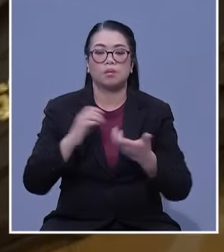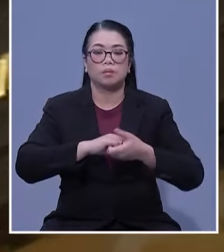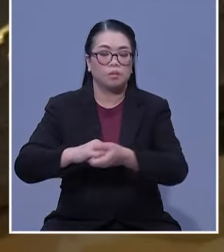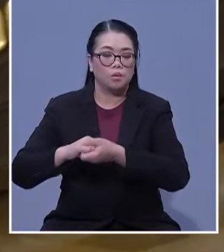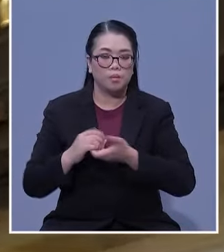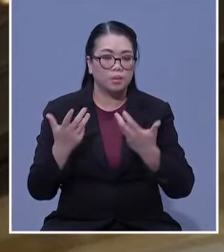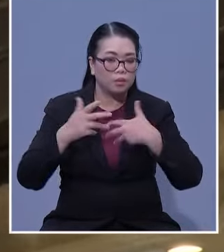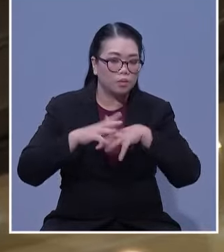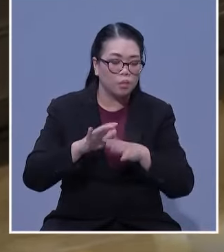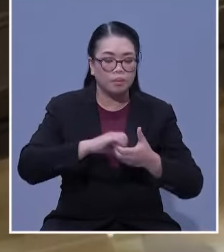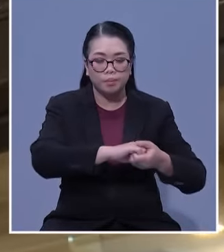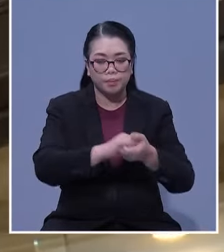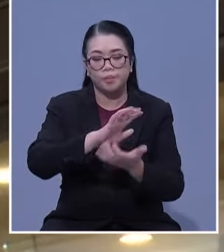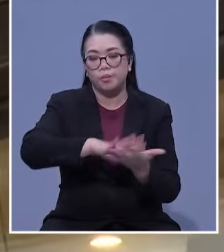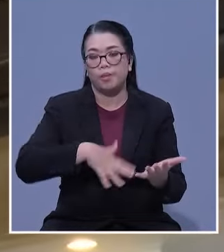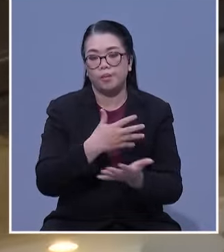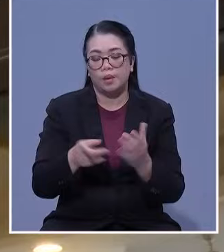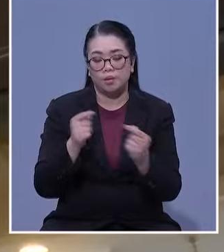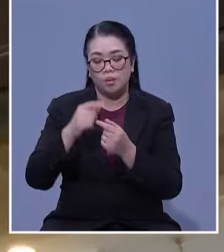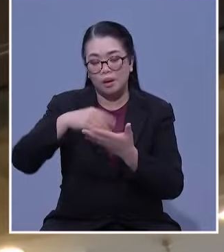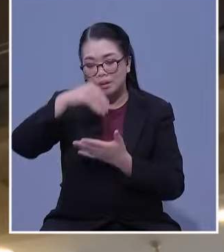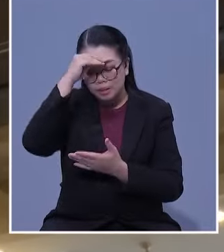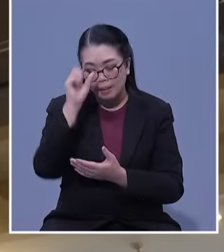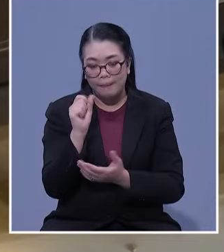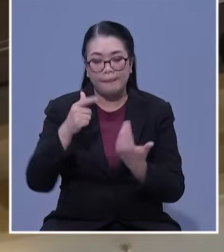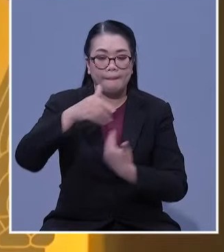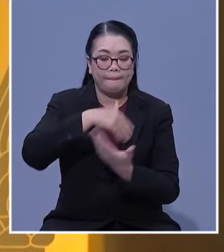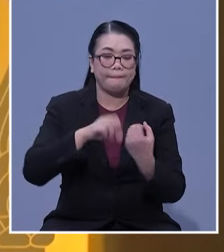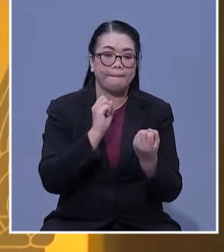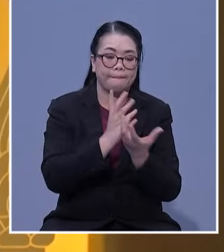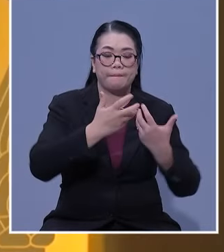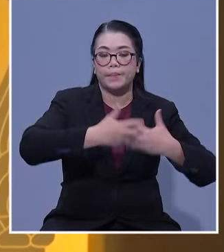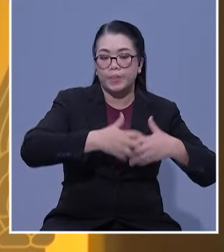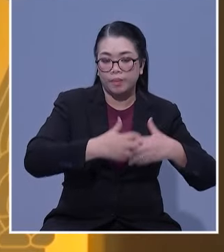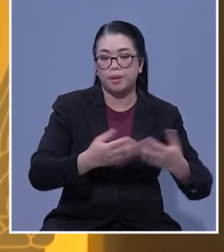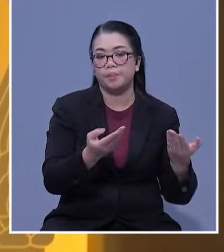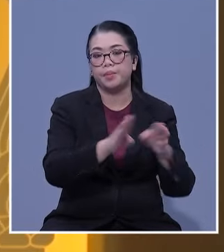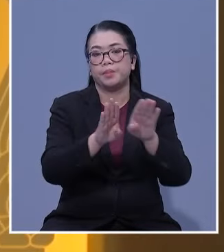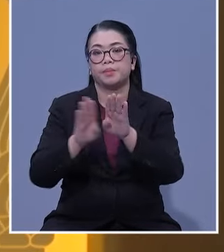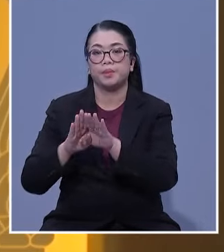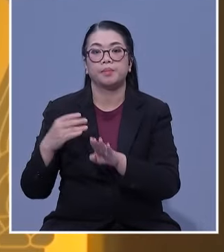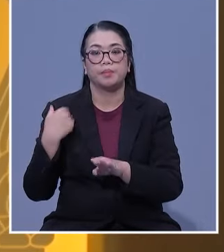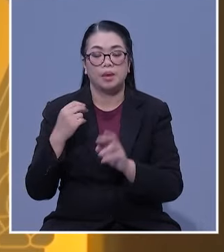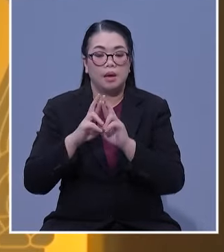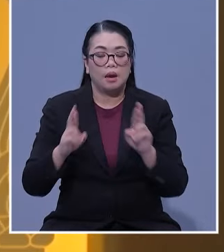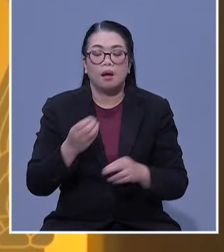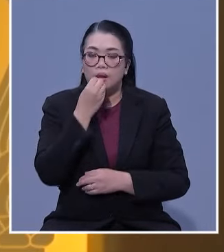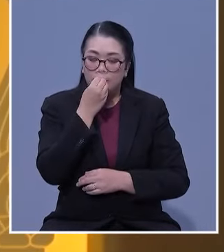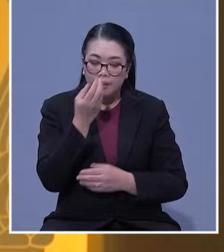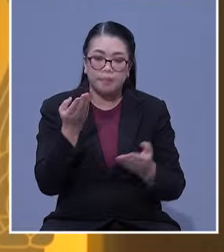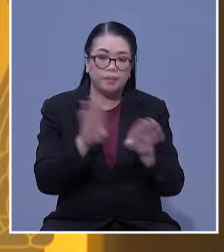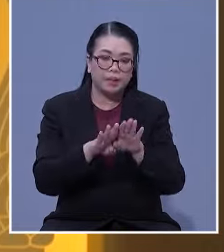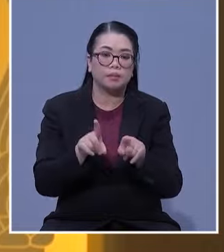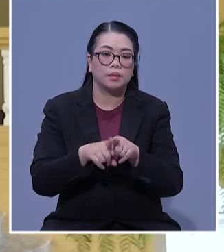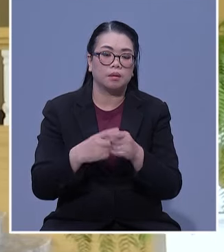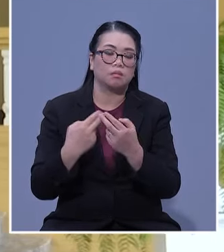คุณสมพงษ์บอกเอาไว้นะฮะอเรื่องของเศรษฐกิจกระทบทุกด้านจริงๆนะคะโรงงานหลายแห่งทยอยปิดตัวส่วนร้านอาหารต่างๆก็ต้อง